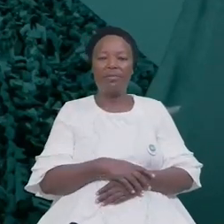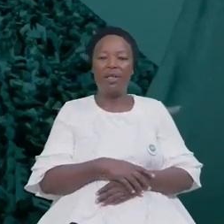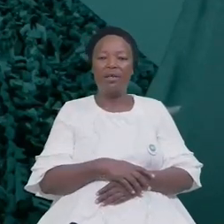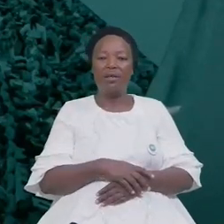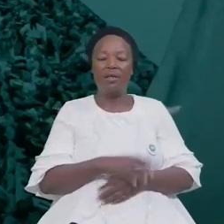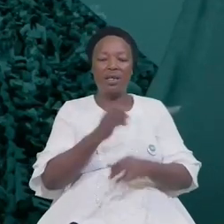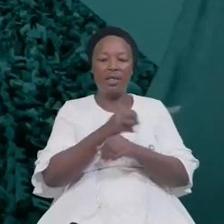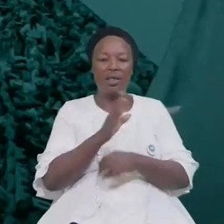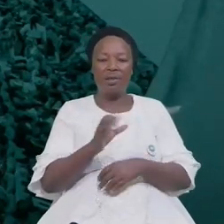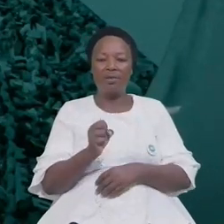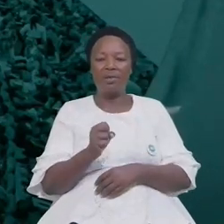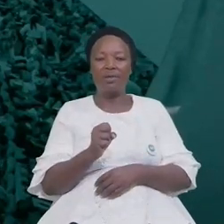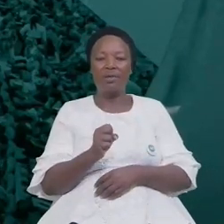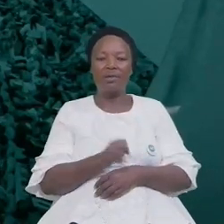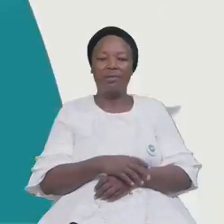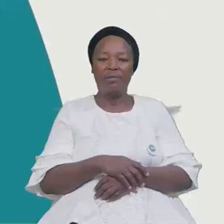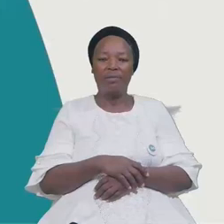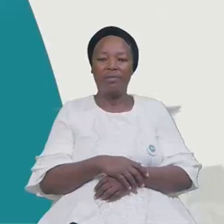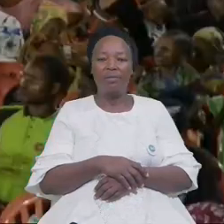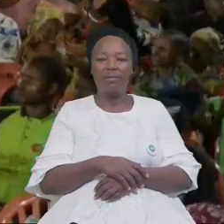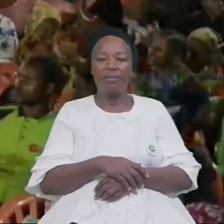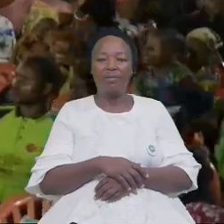Toujours les conseillers.